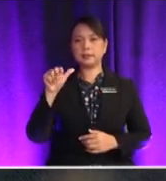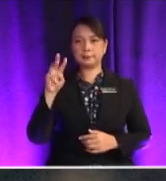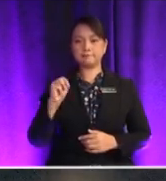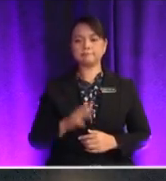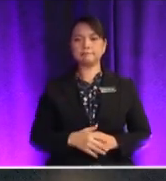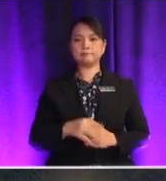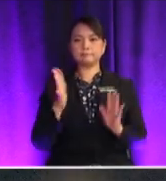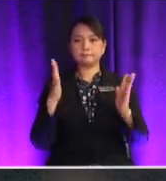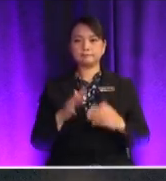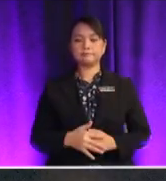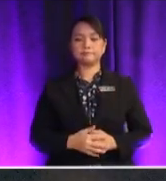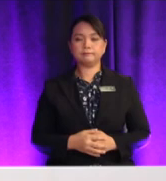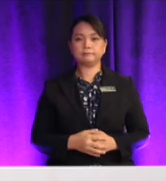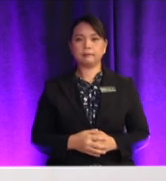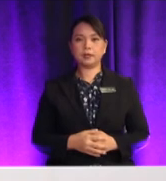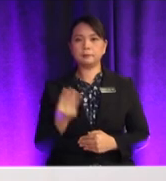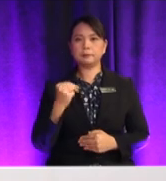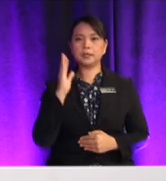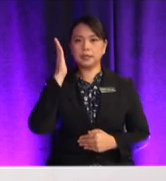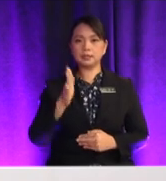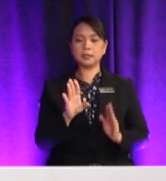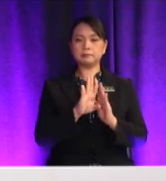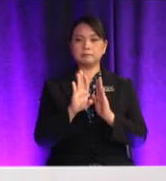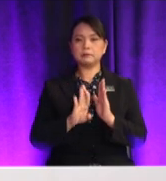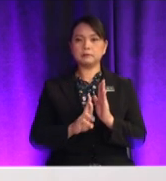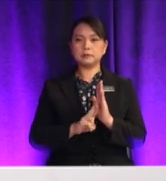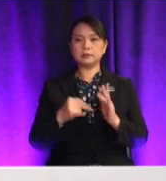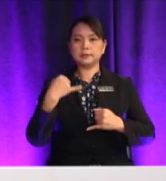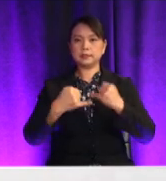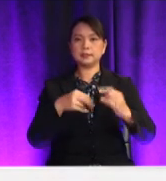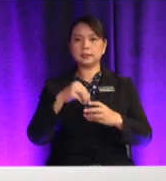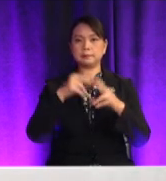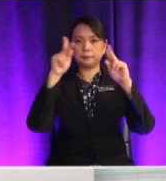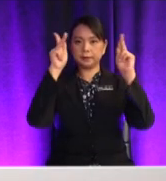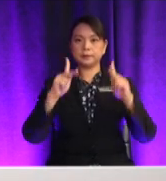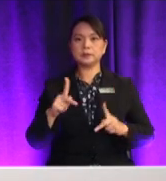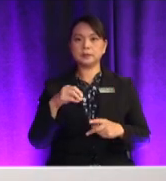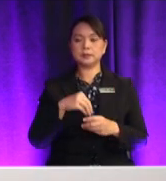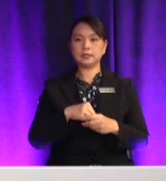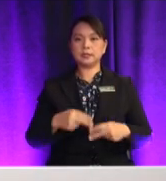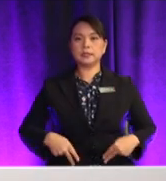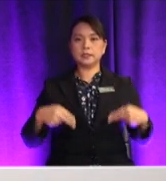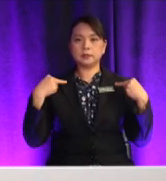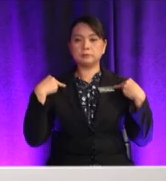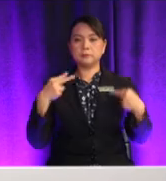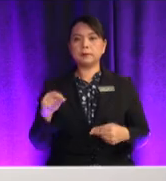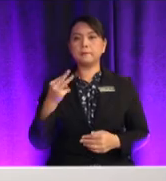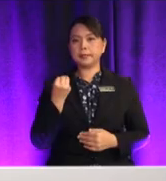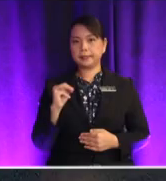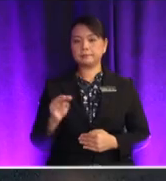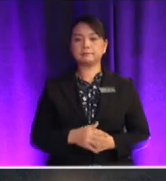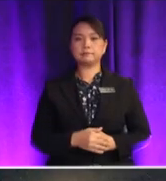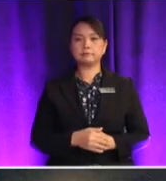Alam. Wah, saya doakan mereka ini akan berjaya dalam peperiksaan dan juga di dalam kehidupan mereka cikgu. Dan tak lupa juga kepada